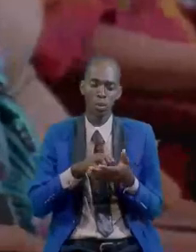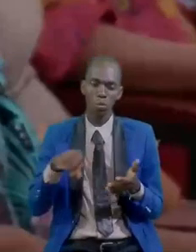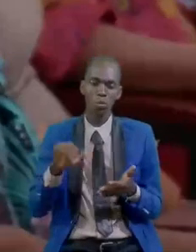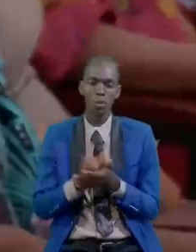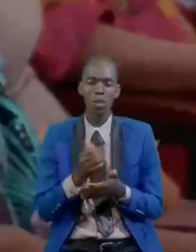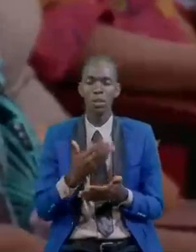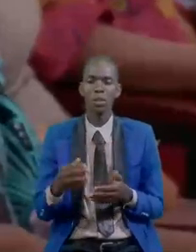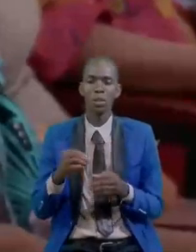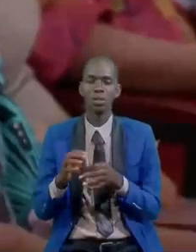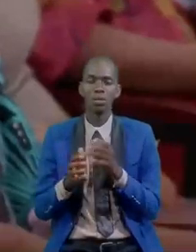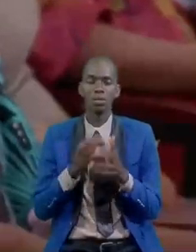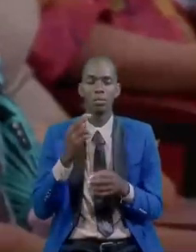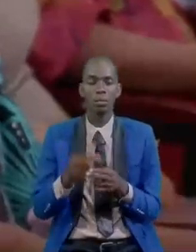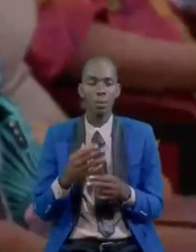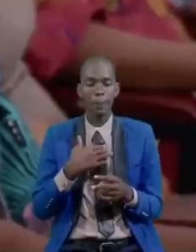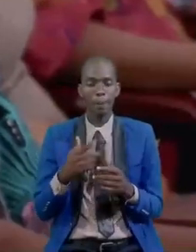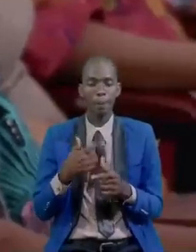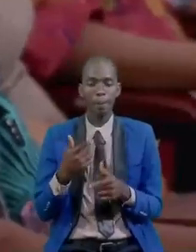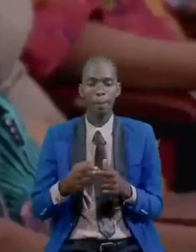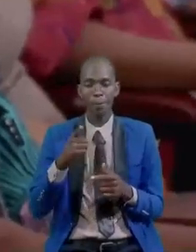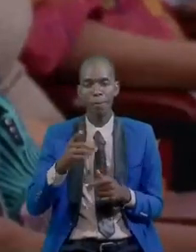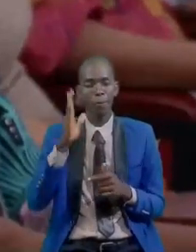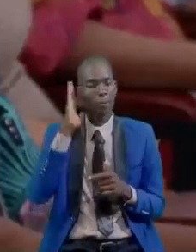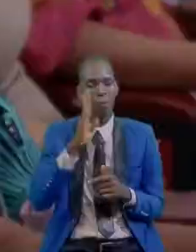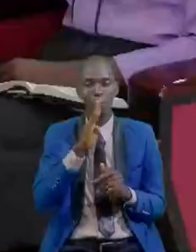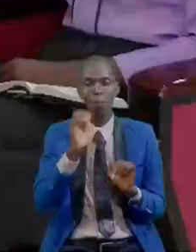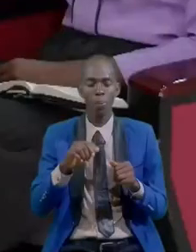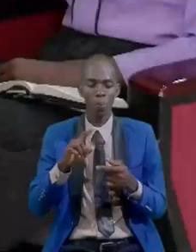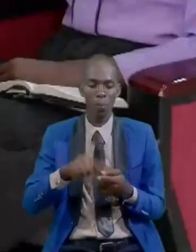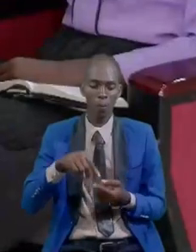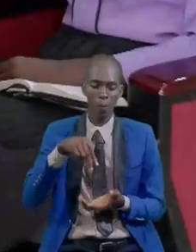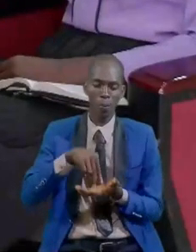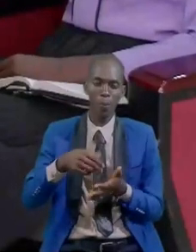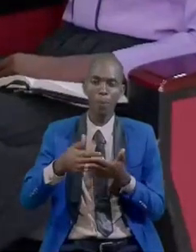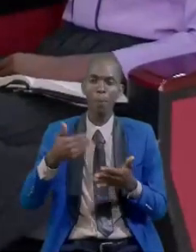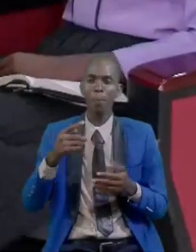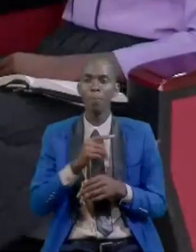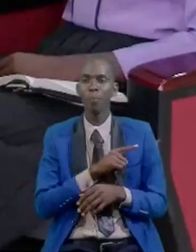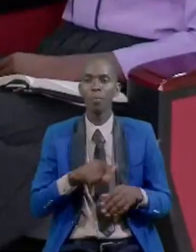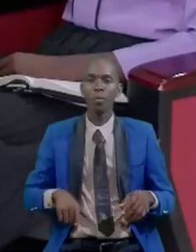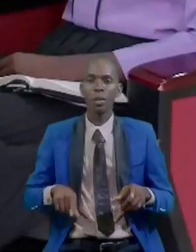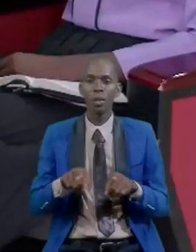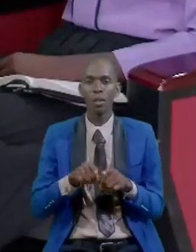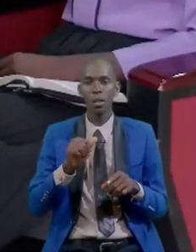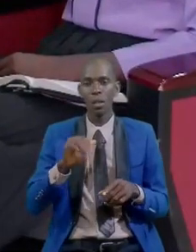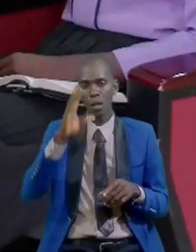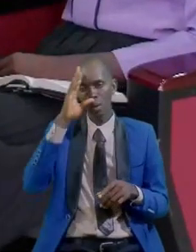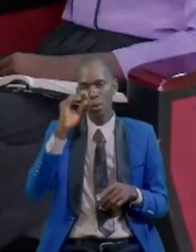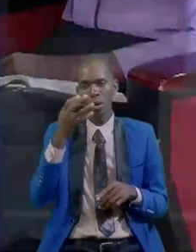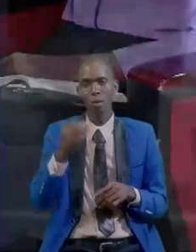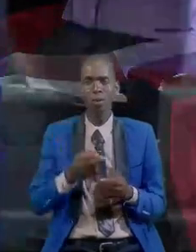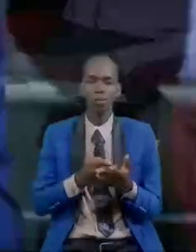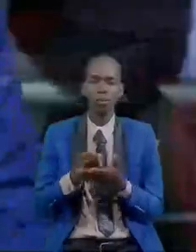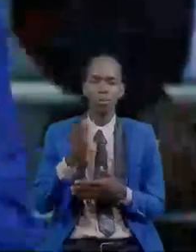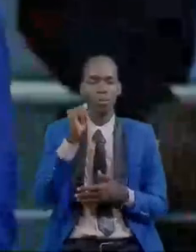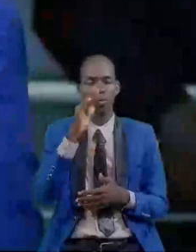chose. Et tu pourras revenir devant le Seigneur comme un homme d'intégrité, comme une femme